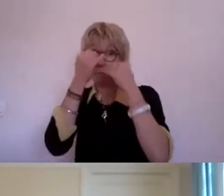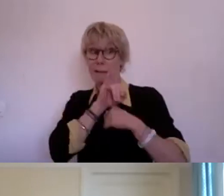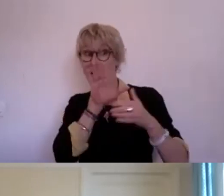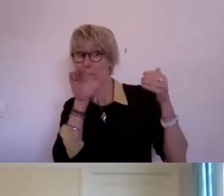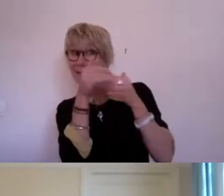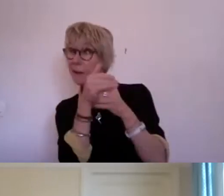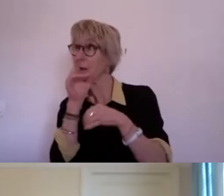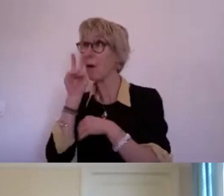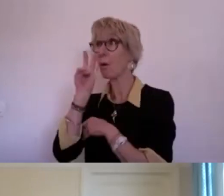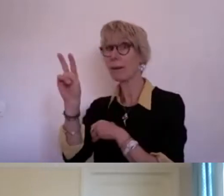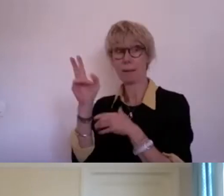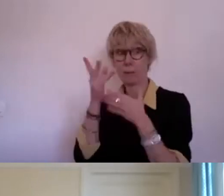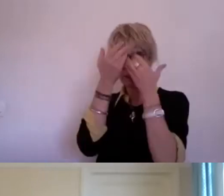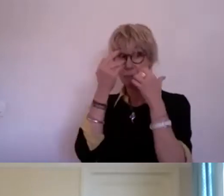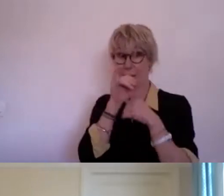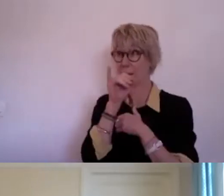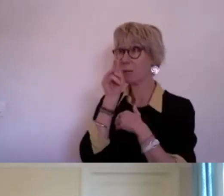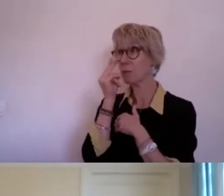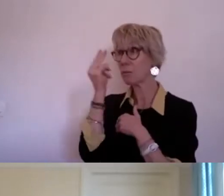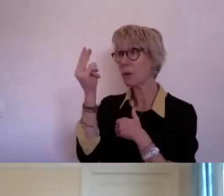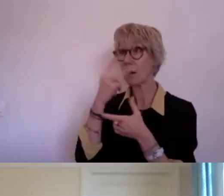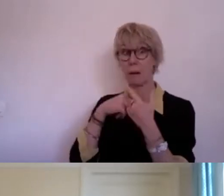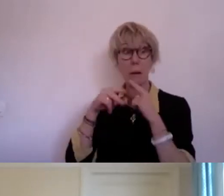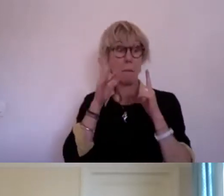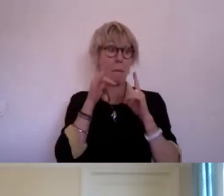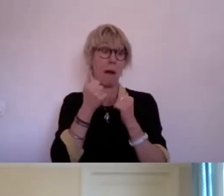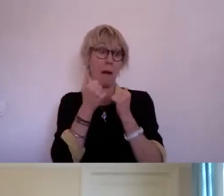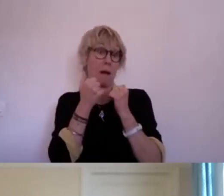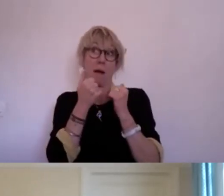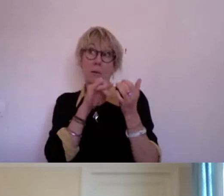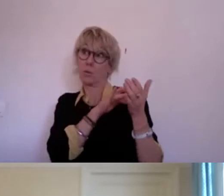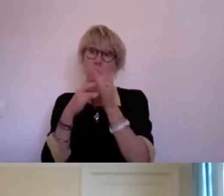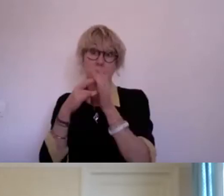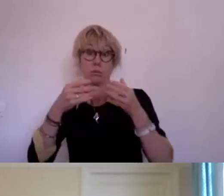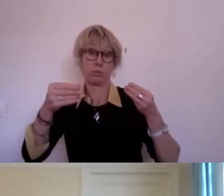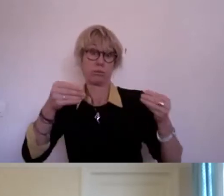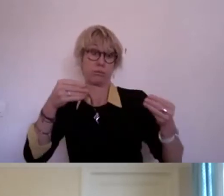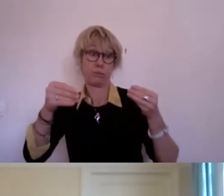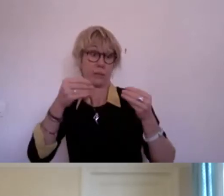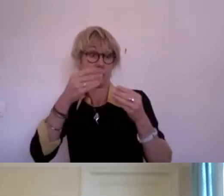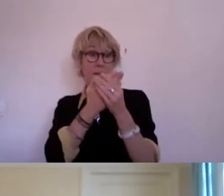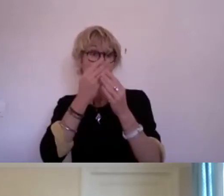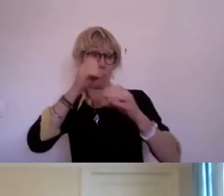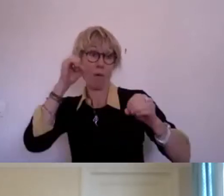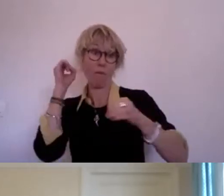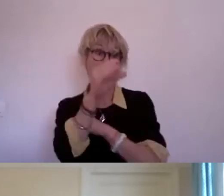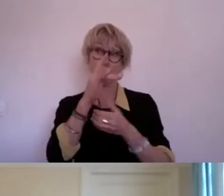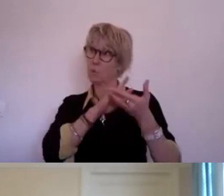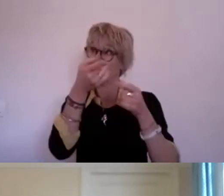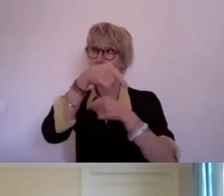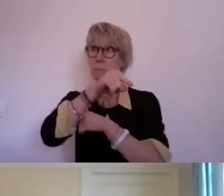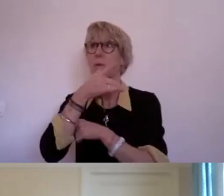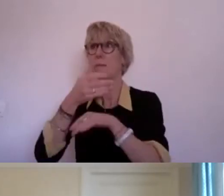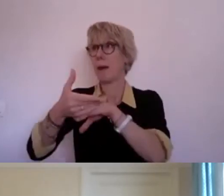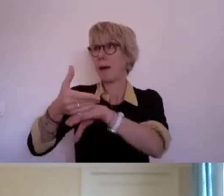qui ne l'était pas par rapport à cette offre. Donc, nous ne pouvions pas envoyer ces fiches. Ça, c'est clair.